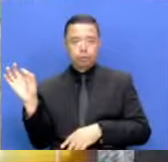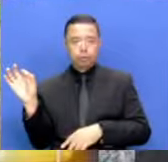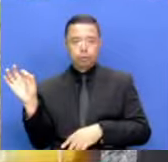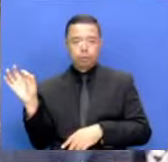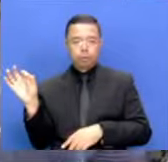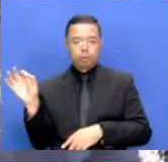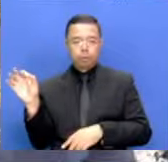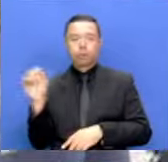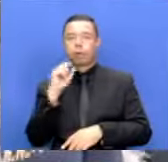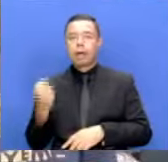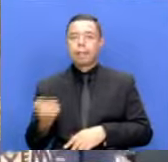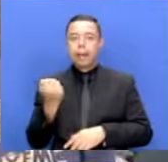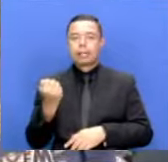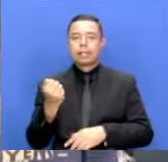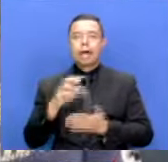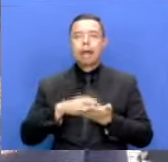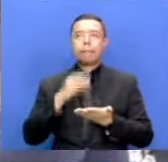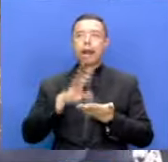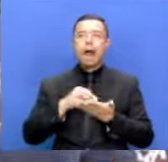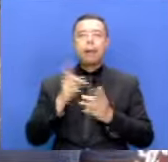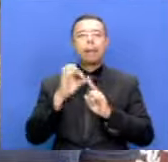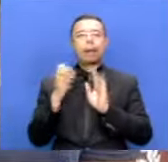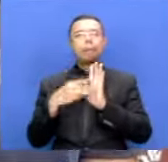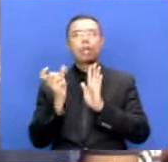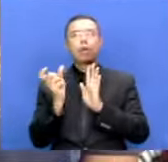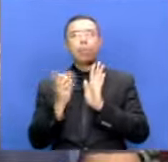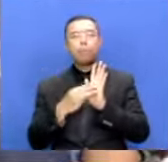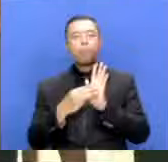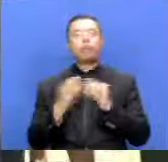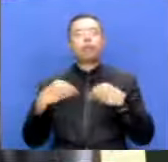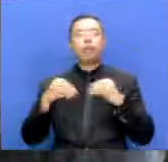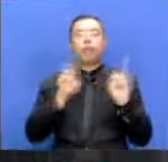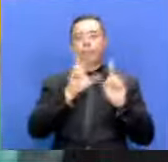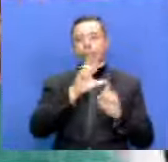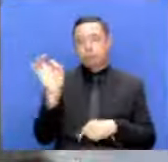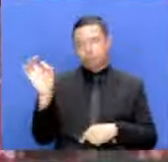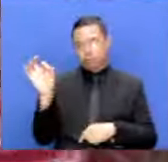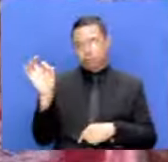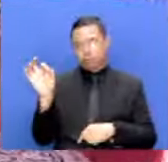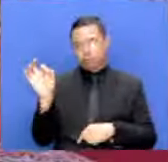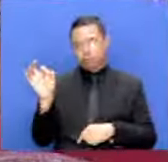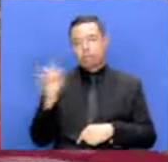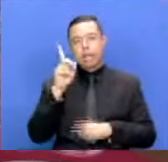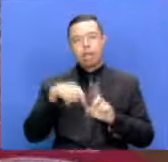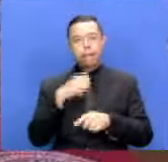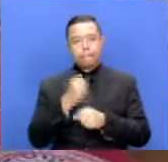Rp77.000. Sementara di pasaran beras premium dijual dengan harga Rp18.000 per